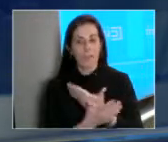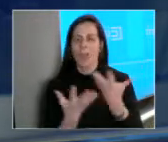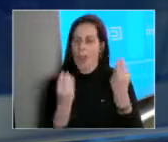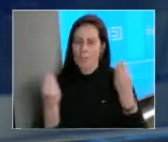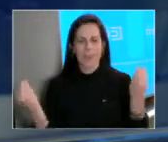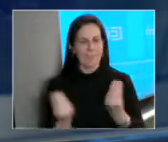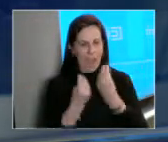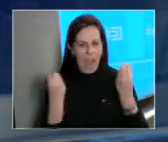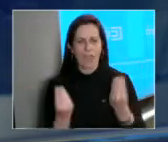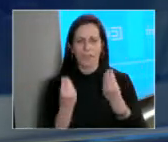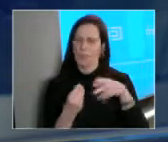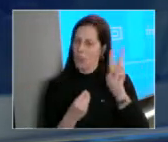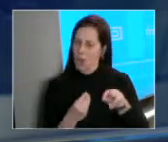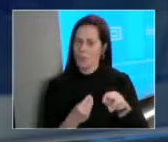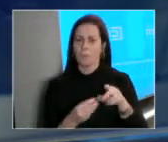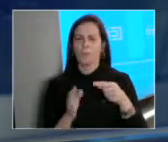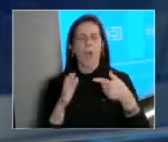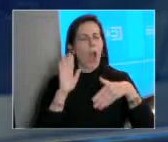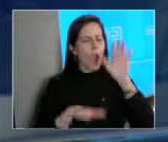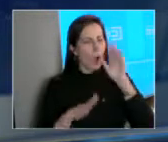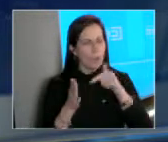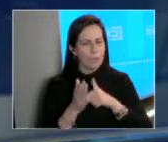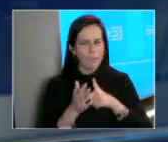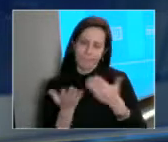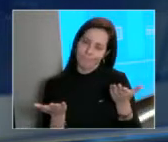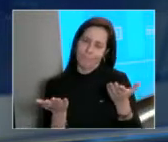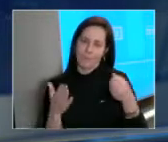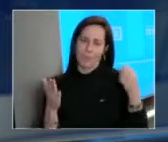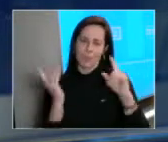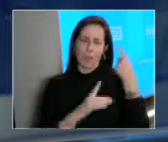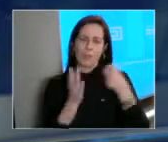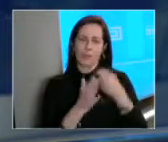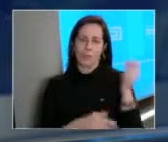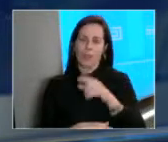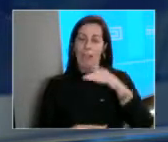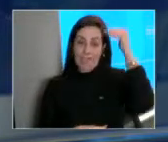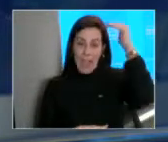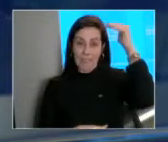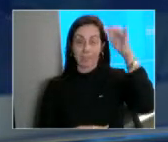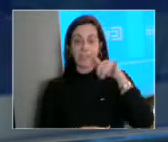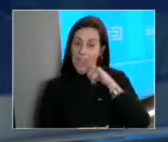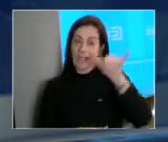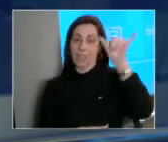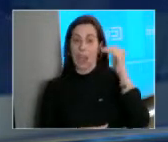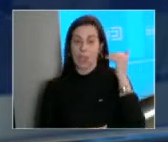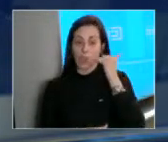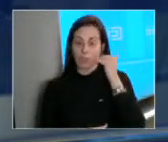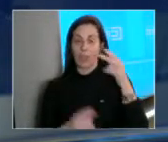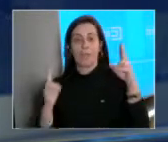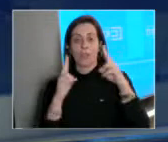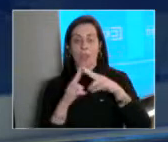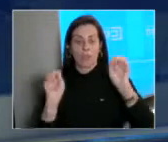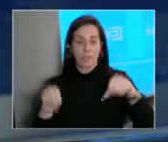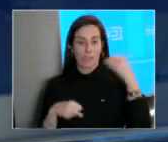הרבה מאוד דברים על סדר היום, בעיקר הסיפור הגדול של סוף השבוע. גנץ נוסע לארצות הברית להיפגש